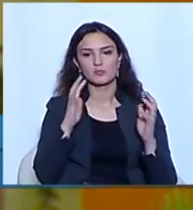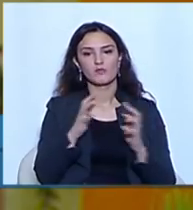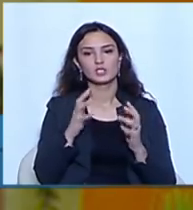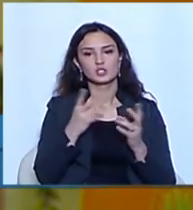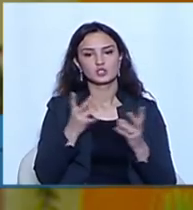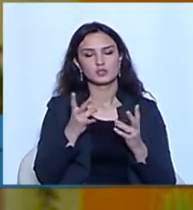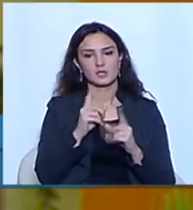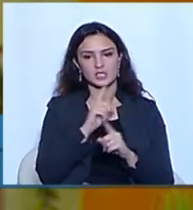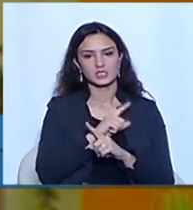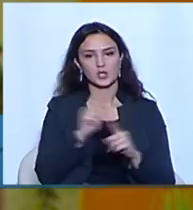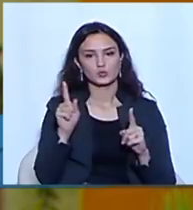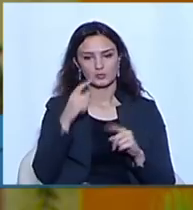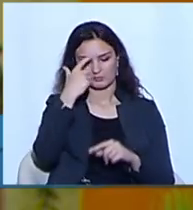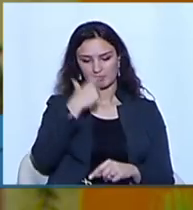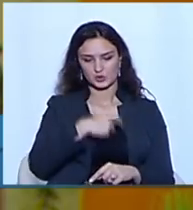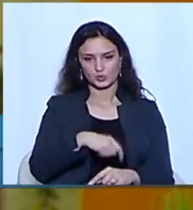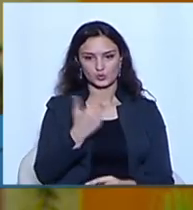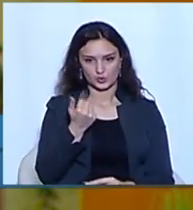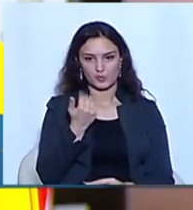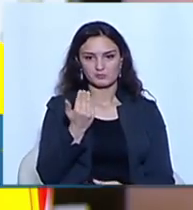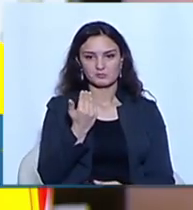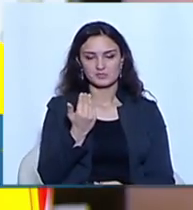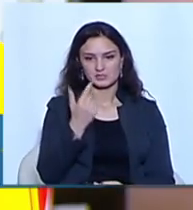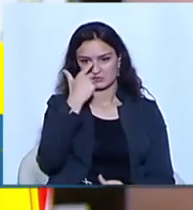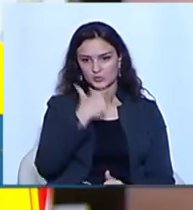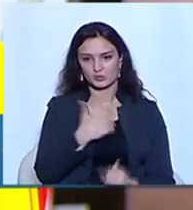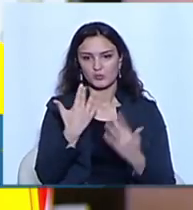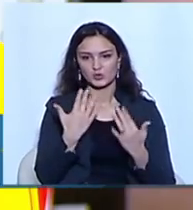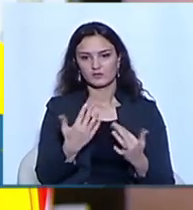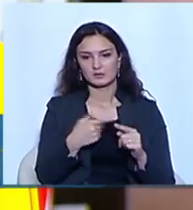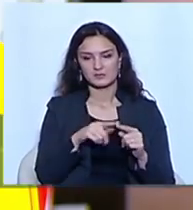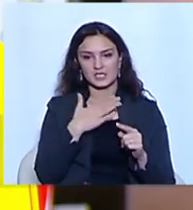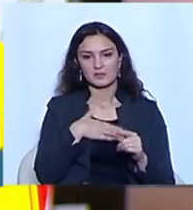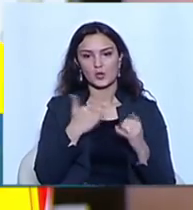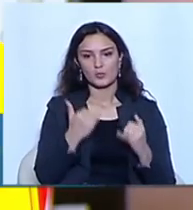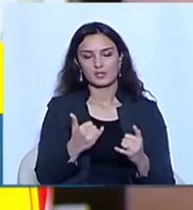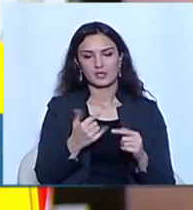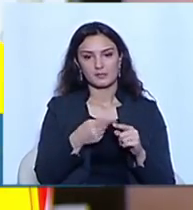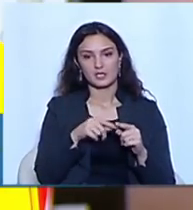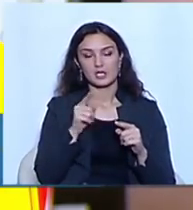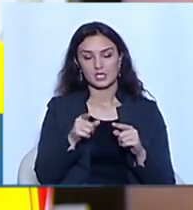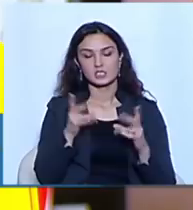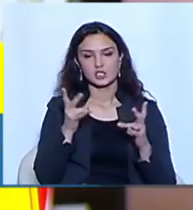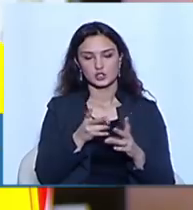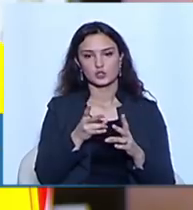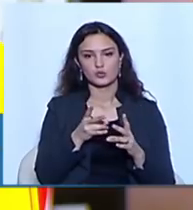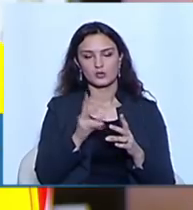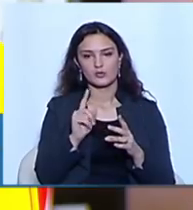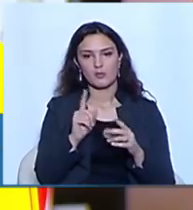ჭირდება, განსაკუთრებული ფიზიკური, ხო, მისი ფიზიოლოგიური მოთხოვნილებების დაკმაყოფილება, ეს იგულისხმება ამ